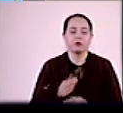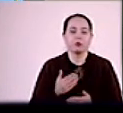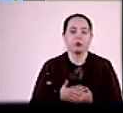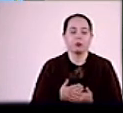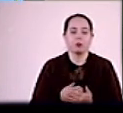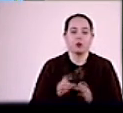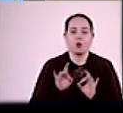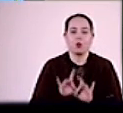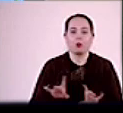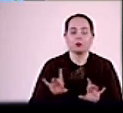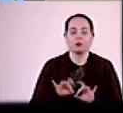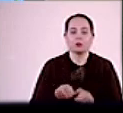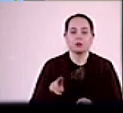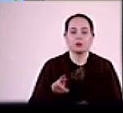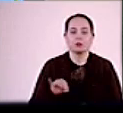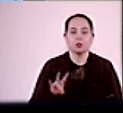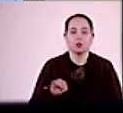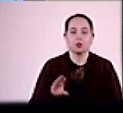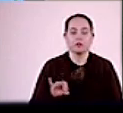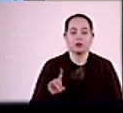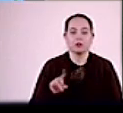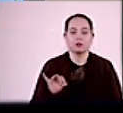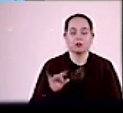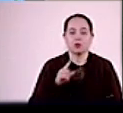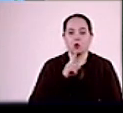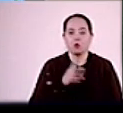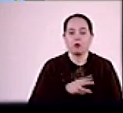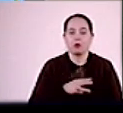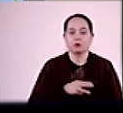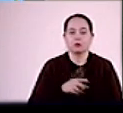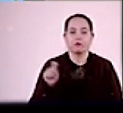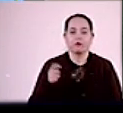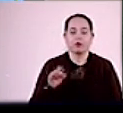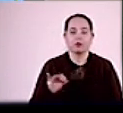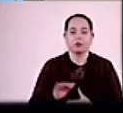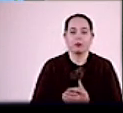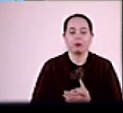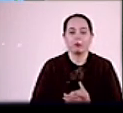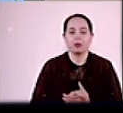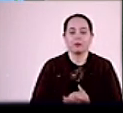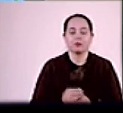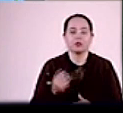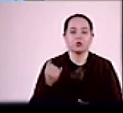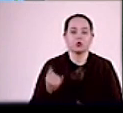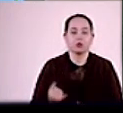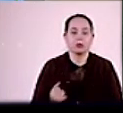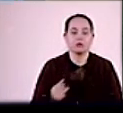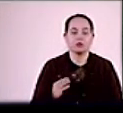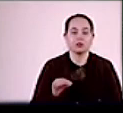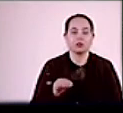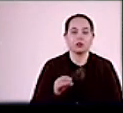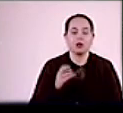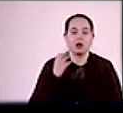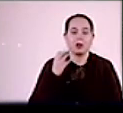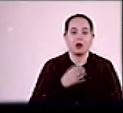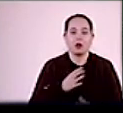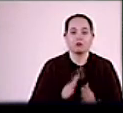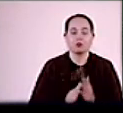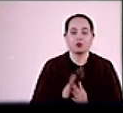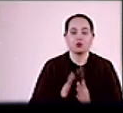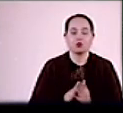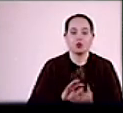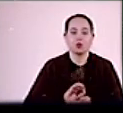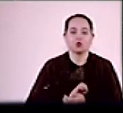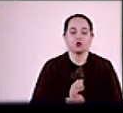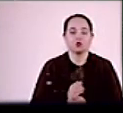пример описания Денисова из романа «Война и мир». «Исхудавшее и обросшее